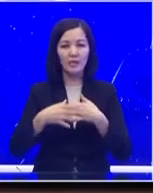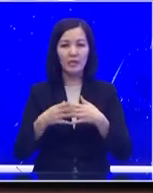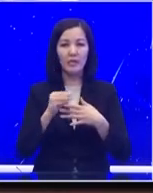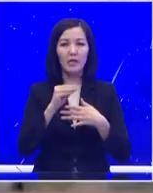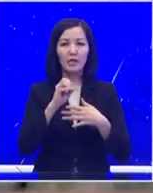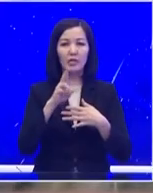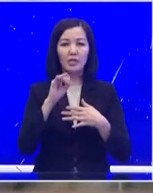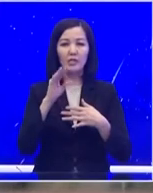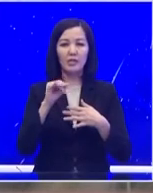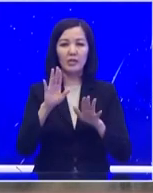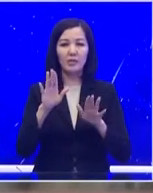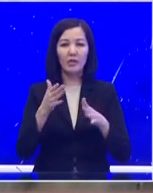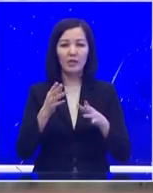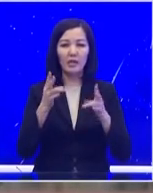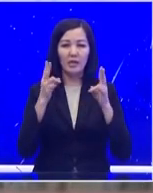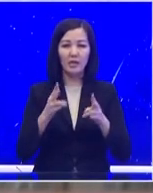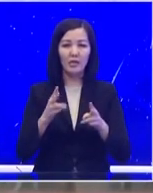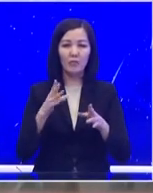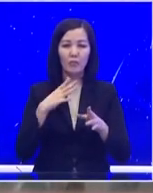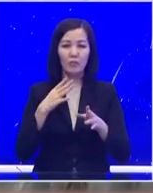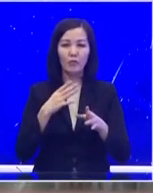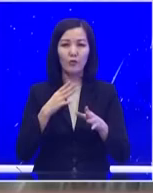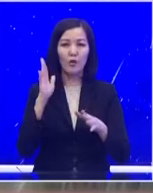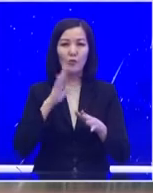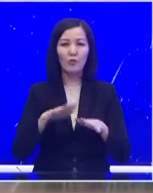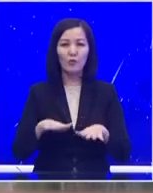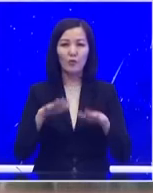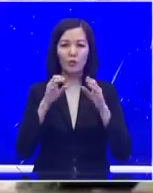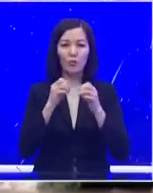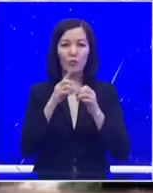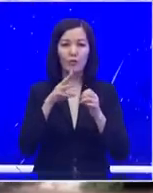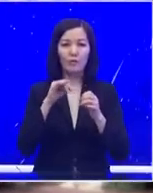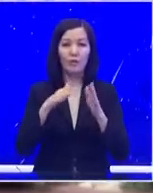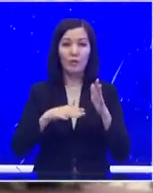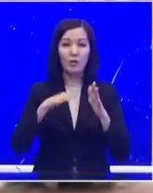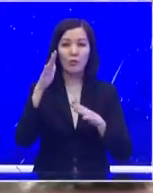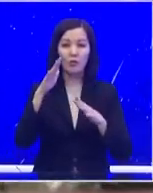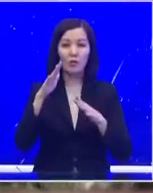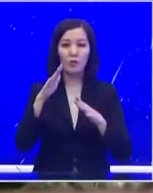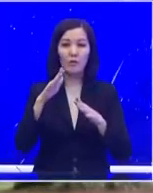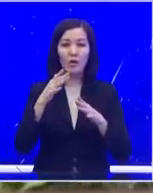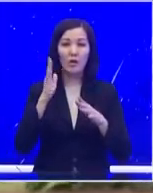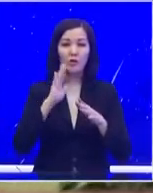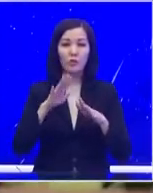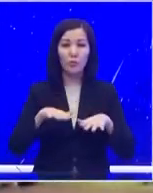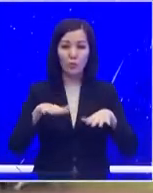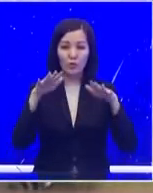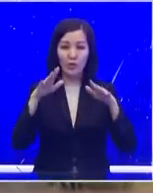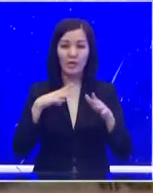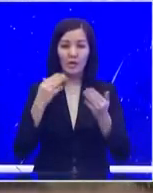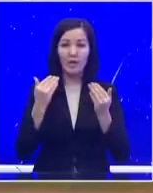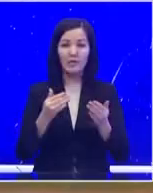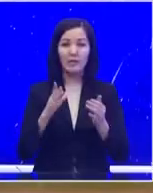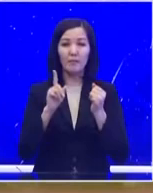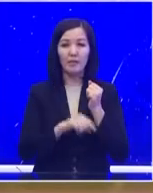Джестон қаласындағы жағдай қиын болып тұр. Мұнда өзендегі су деңгейі 11 метрден асып арнасынан тасыған. Мамандардың айтуынша соңғы